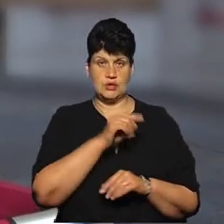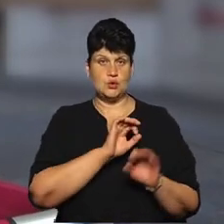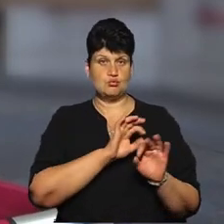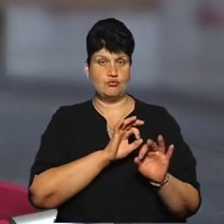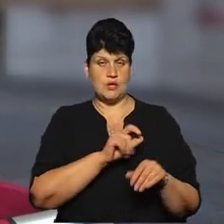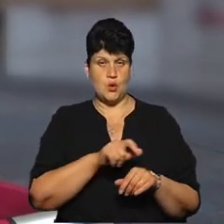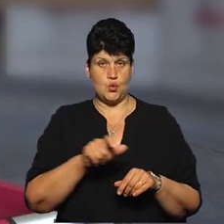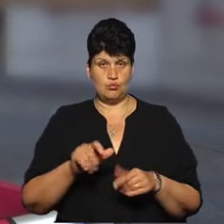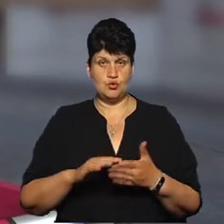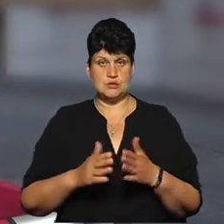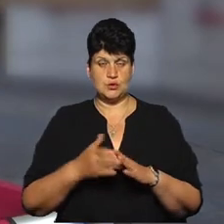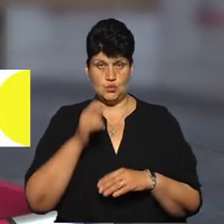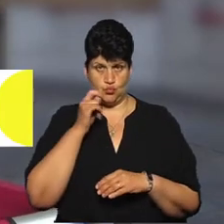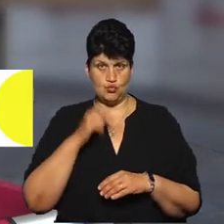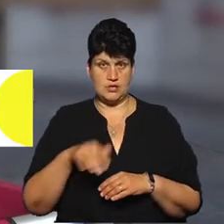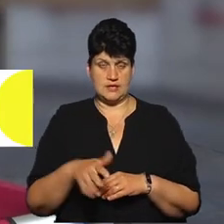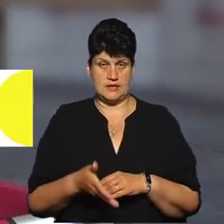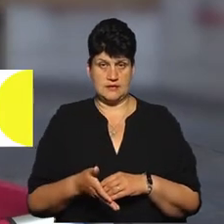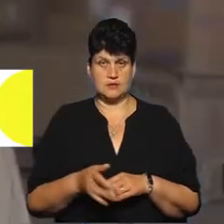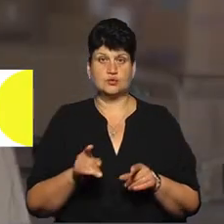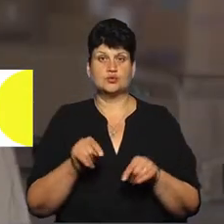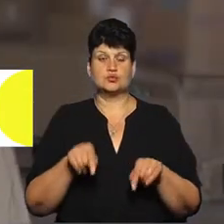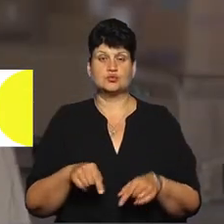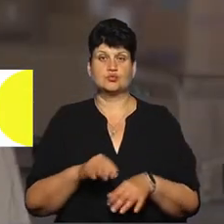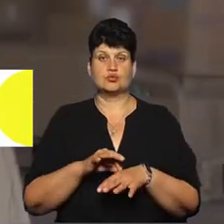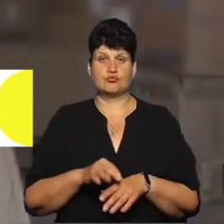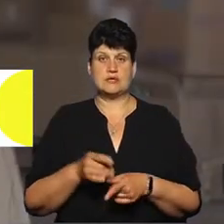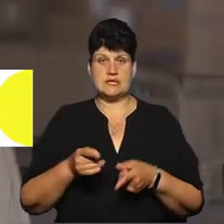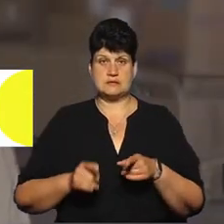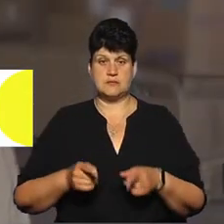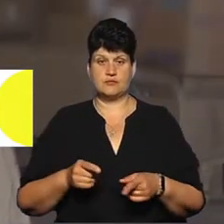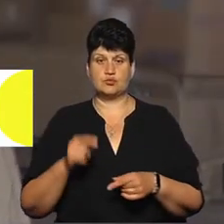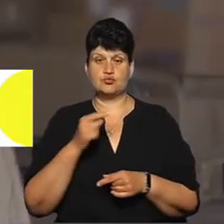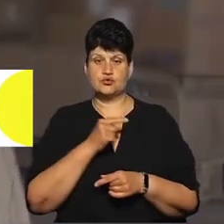ситуацію в Україні і що тут відбувається насправді. Тому що там в новинах